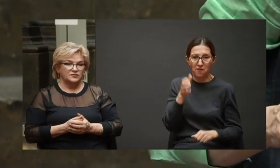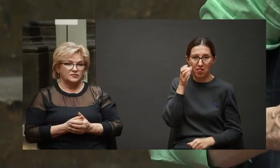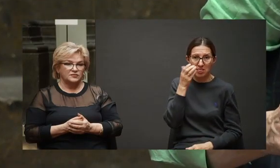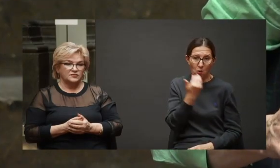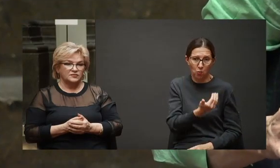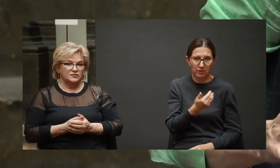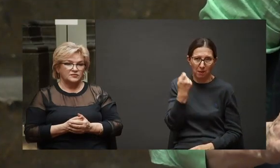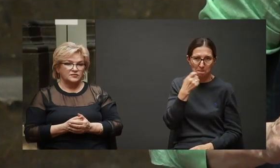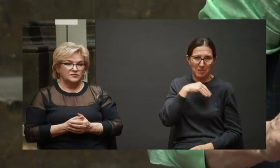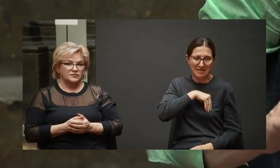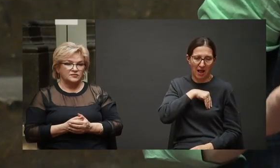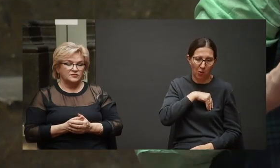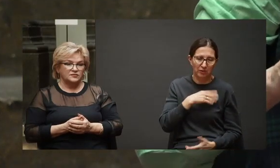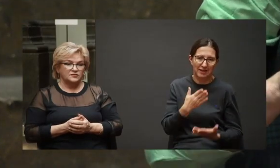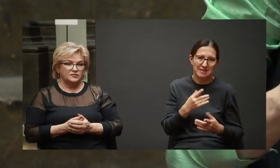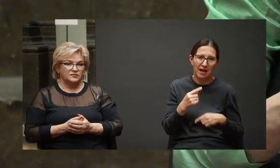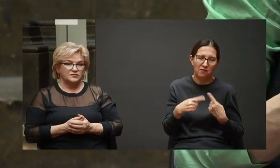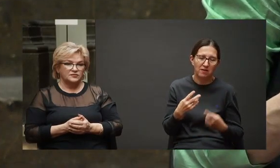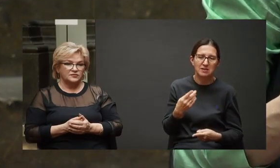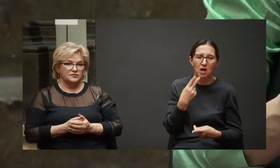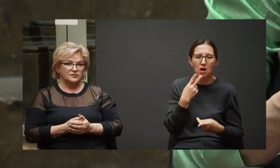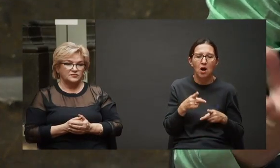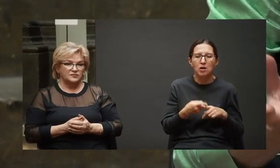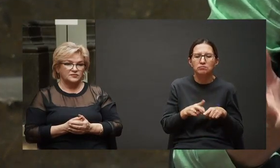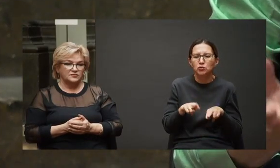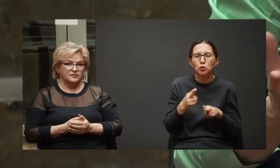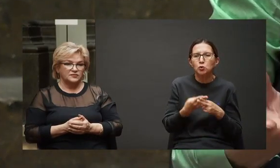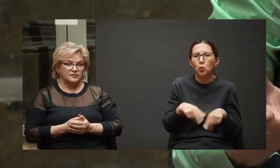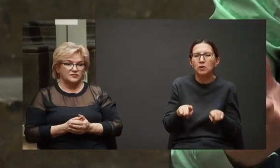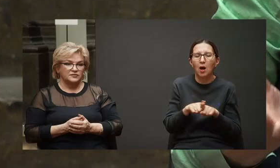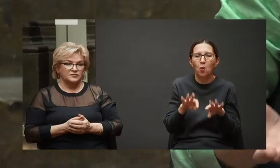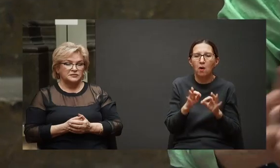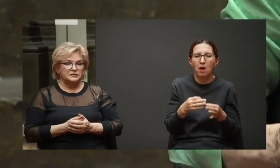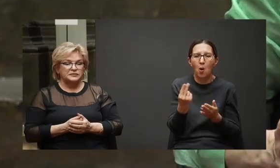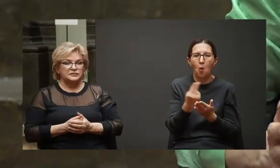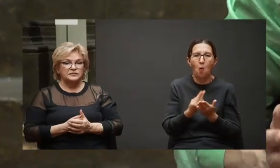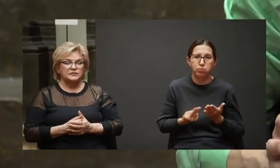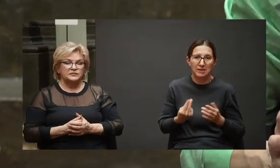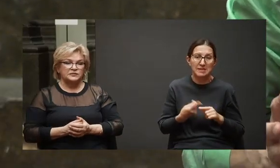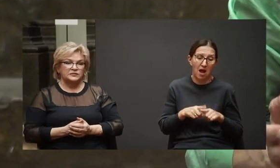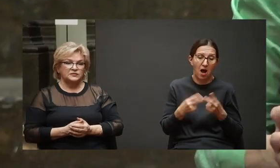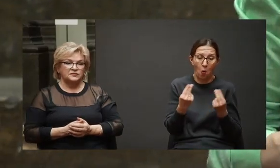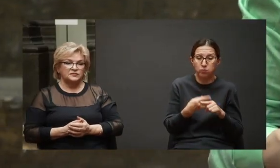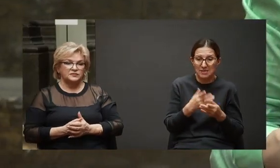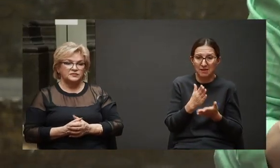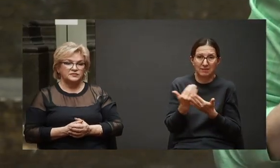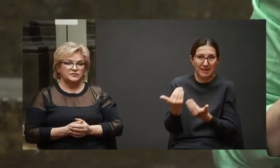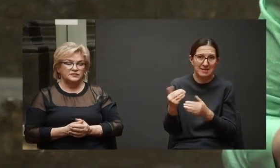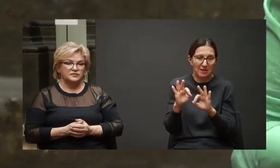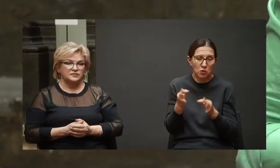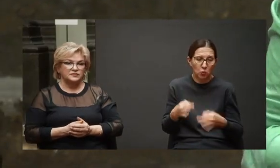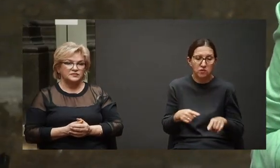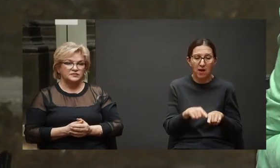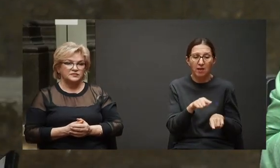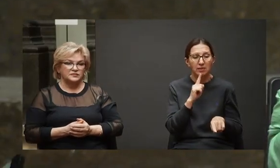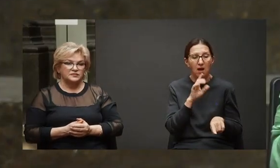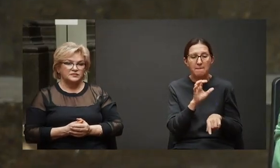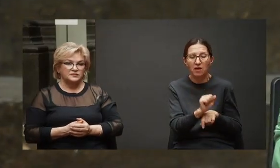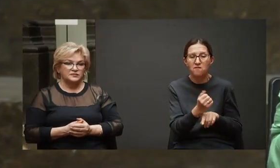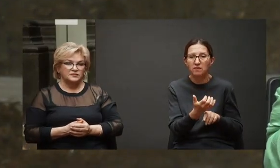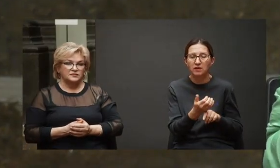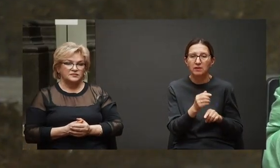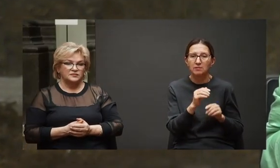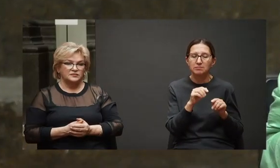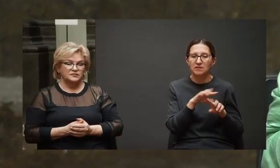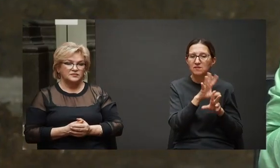психологии, если говорить об образах, да, каковыми являются образы произведения искусства, да, выделяют три